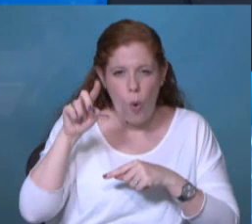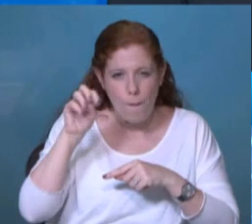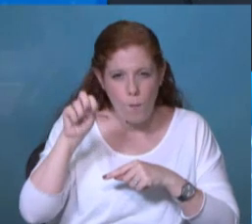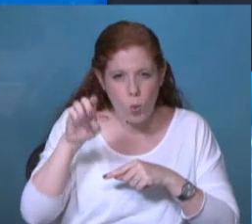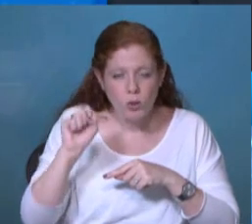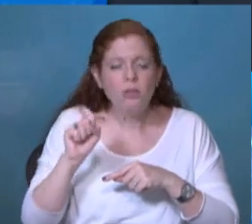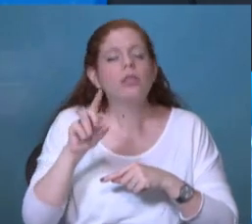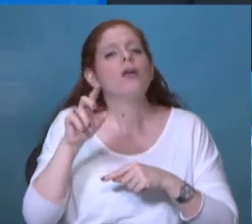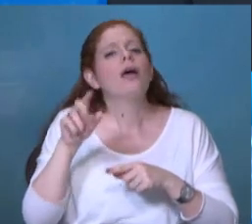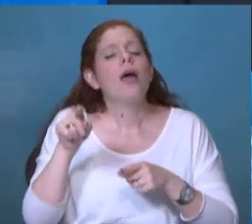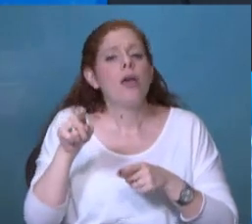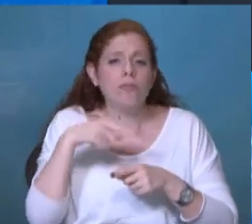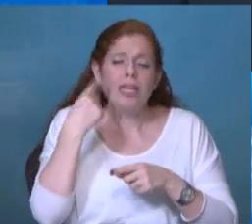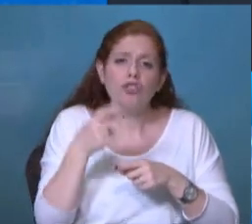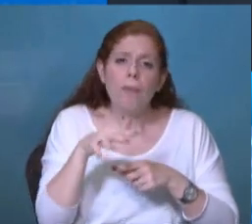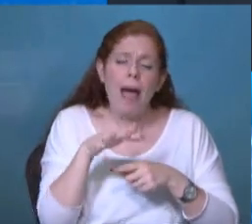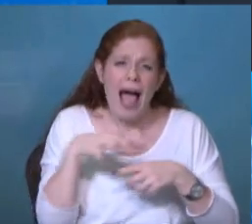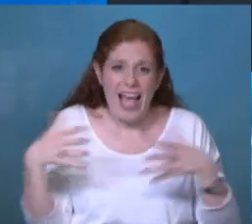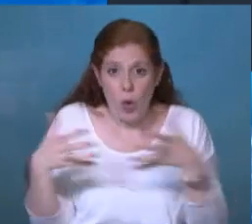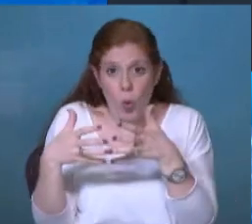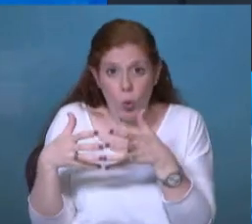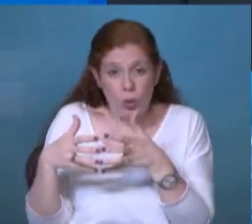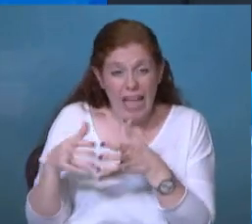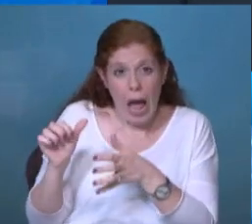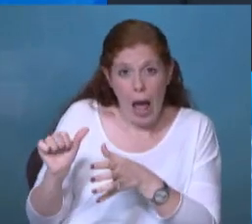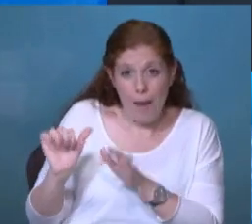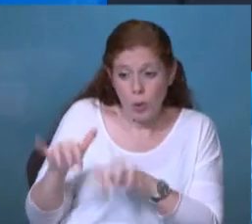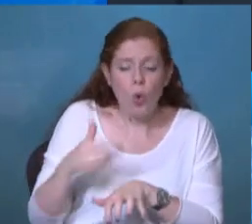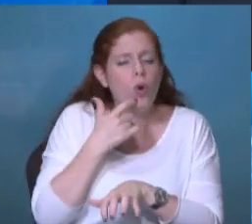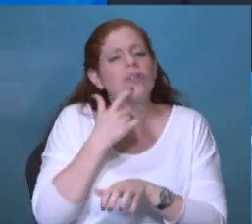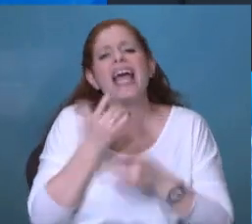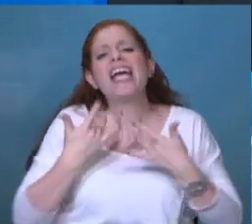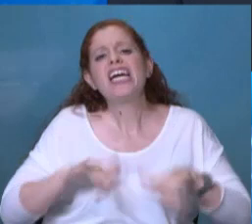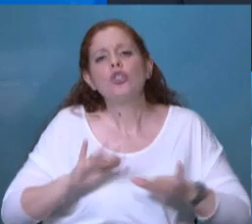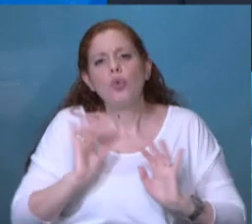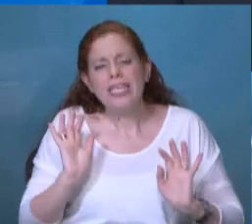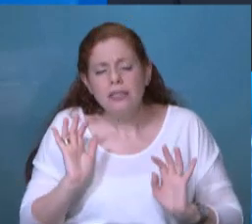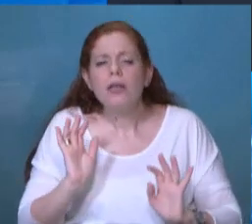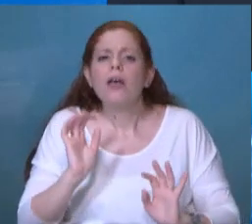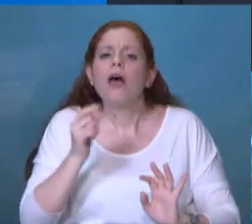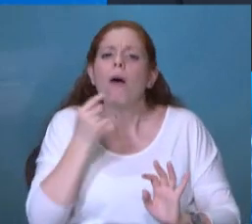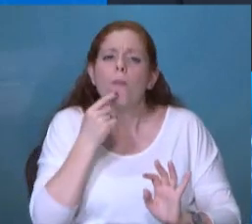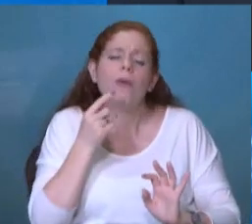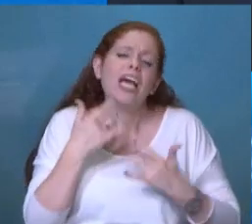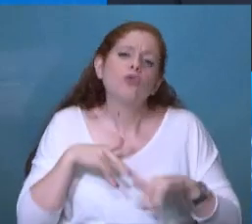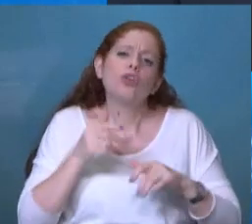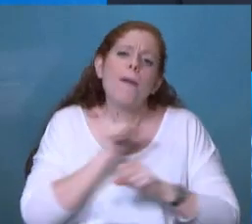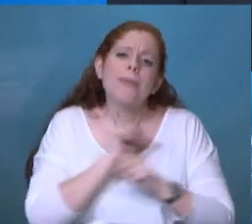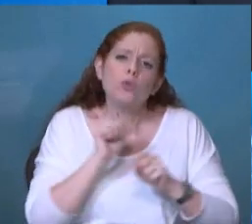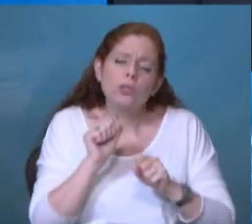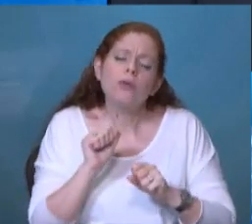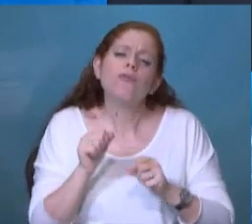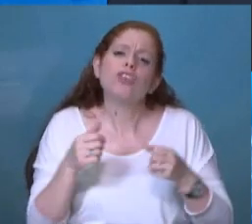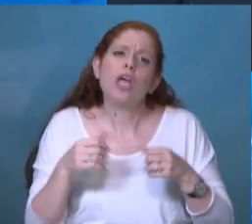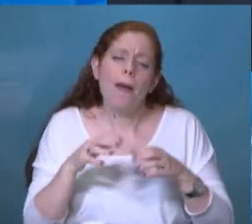חליות נפט. נגיד שבאיחוד האמירויות הכישו נמרצות דיווחים שהיו הבוקר בכלי תקשורת פרו-איראנים, לכך שהיו פיצוצים עזים באותו נמל ושמחליות